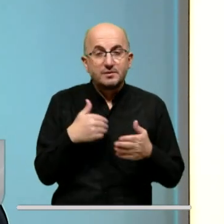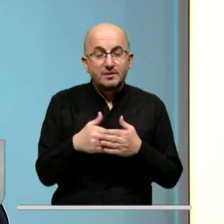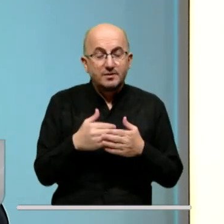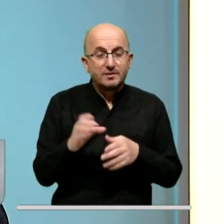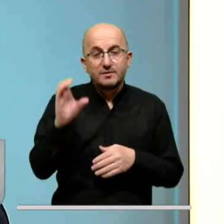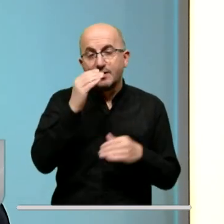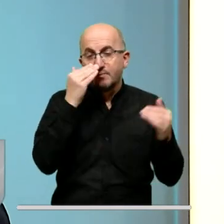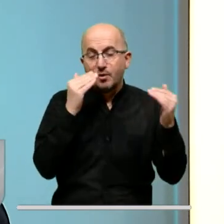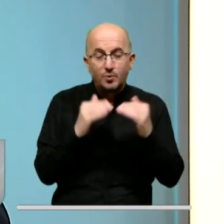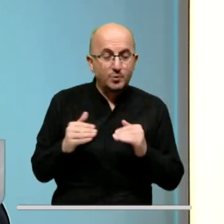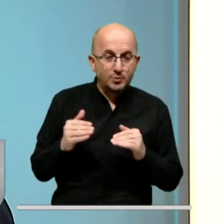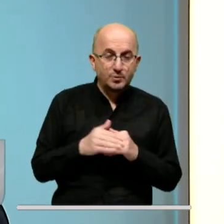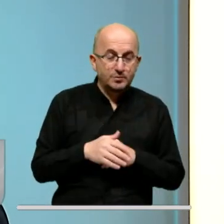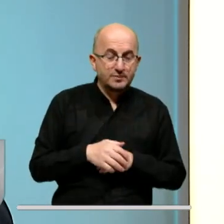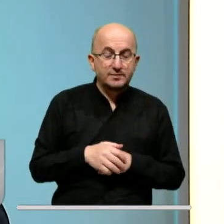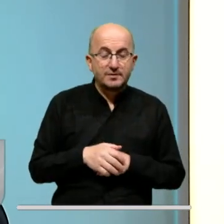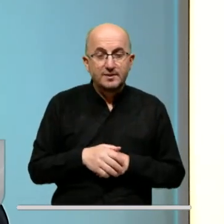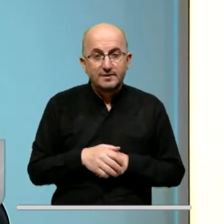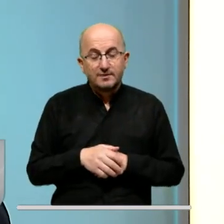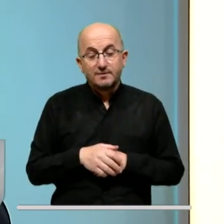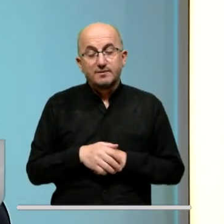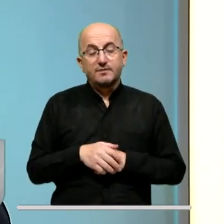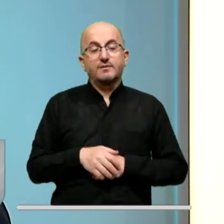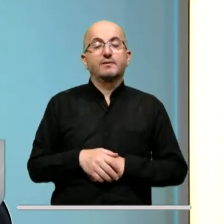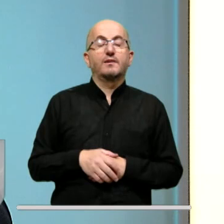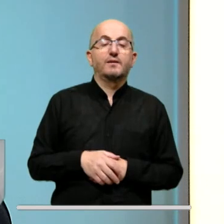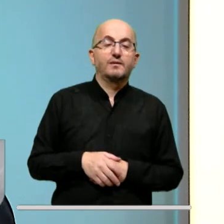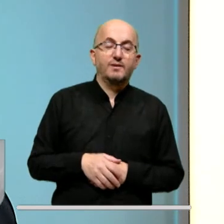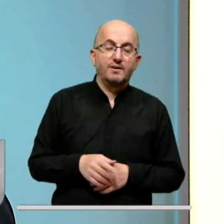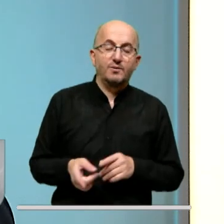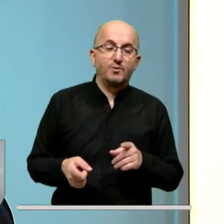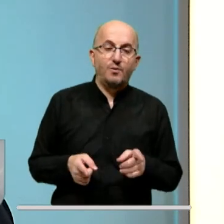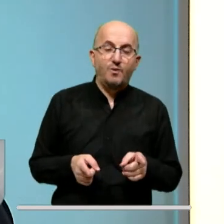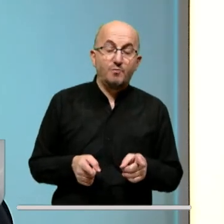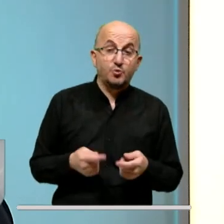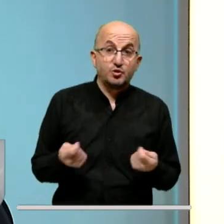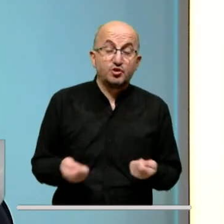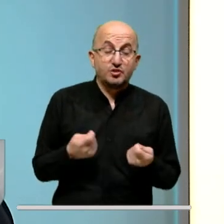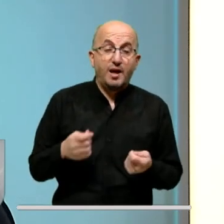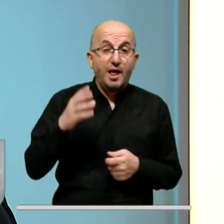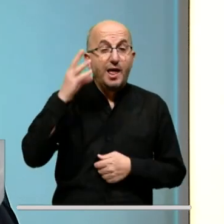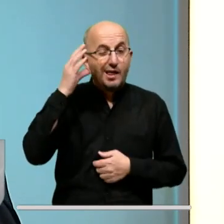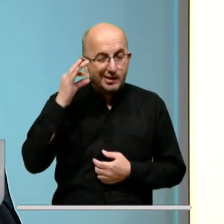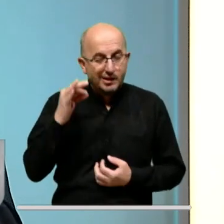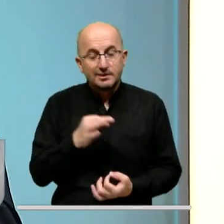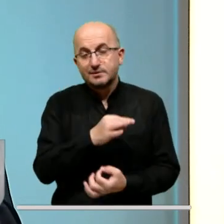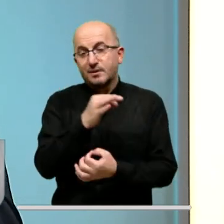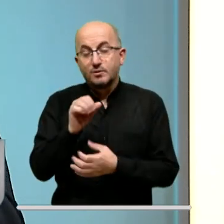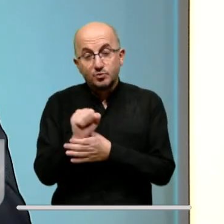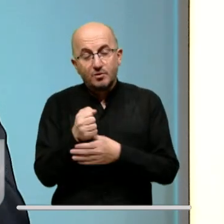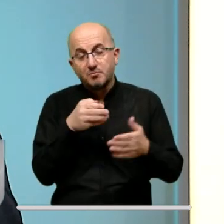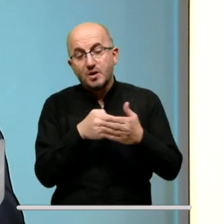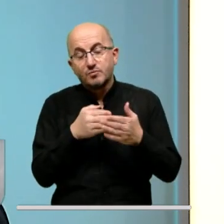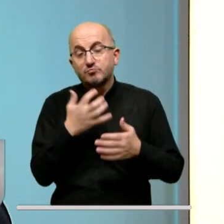meşru İslam e iktisadında meşru olanlara yönlendirme Hatta Bu işten anlayan insanların uzmanlıkların baş vurmasını tavsiye